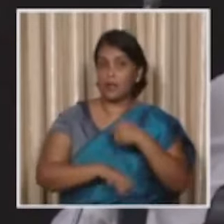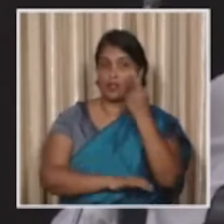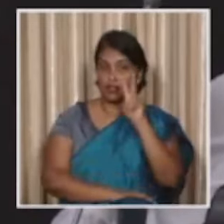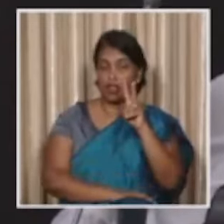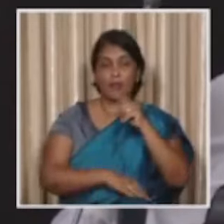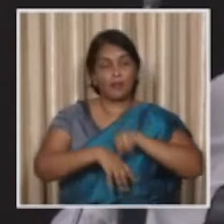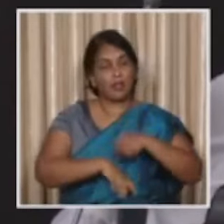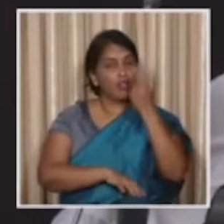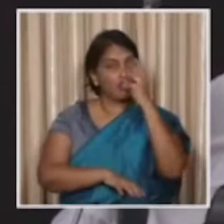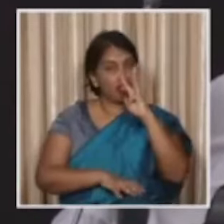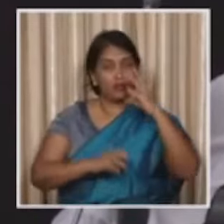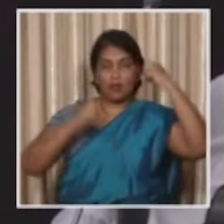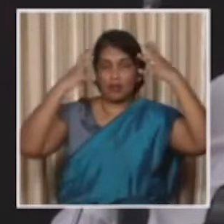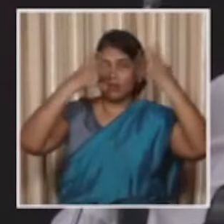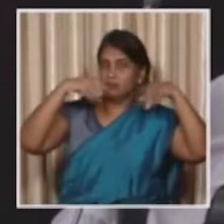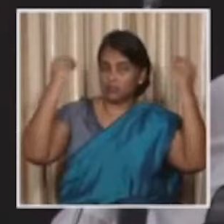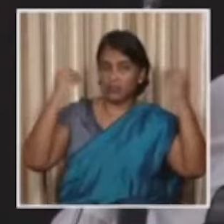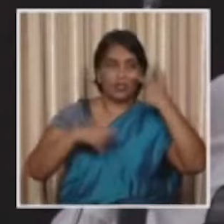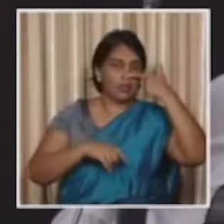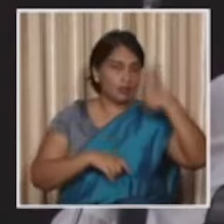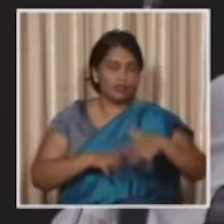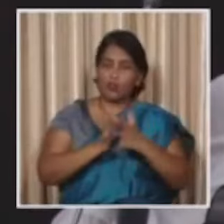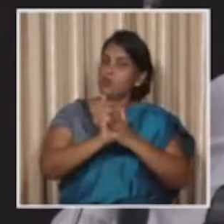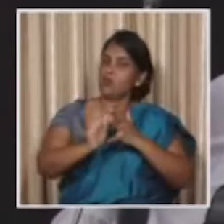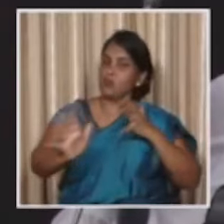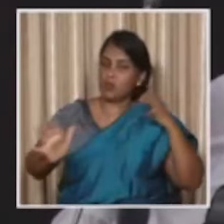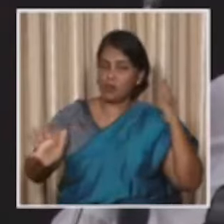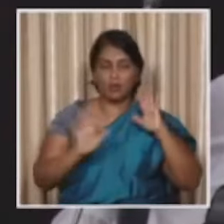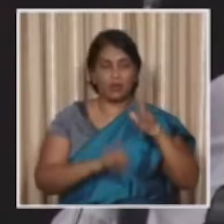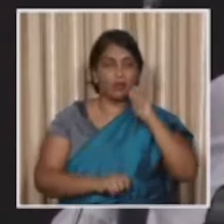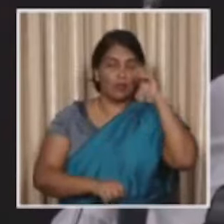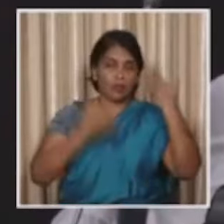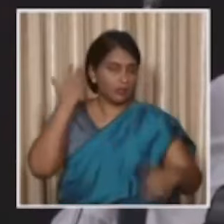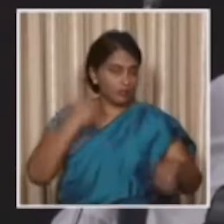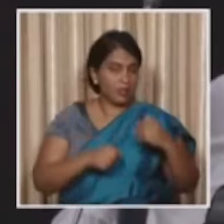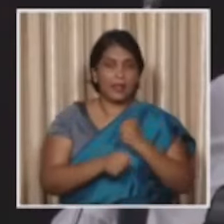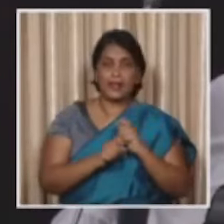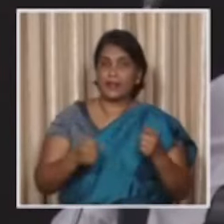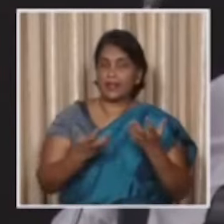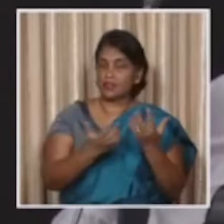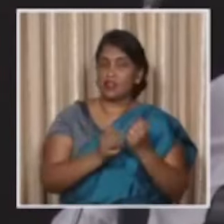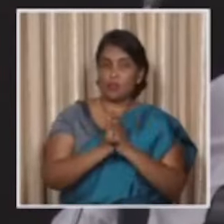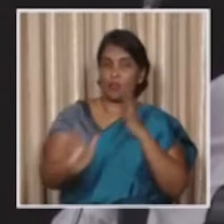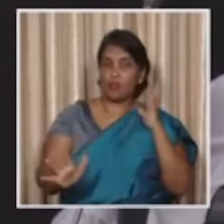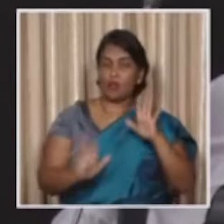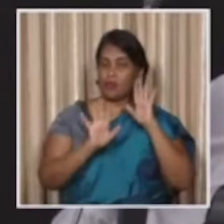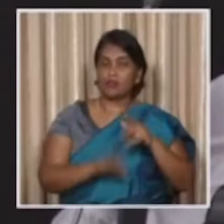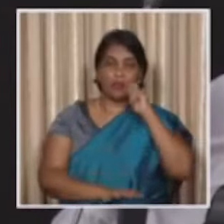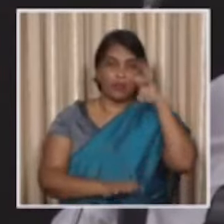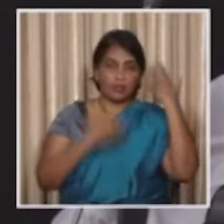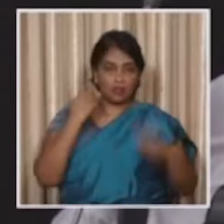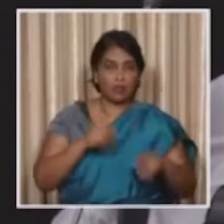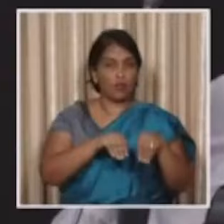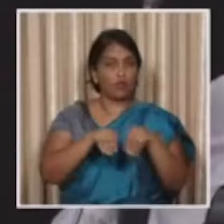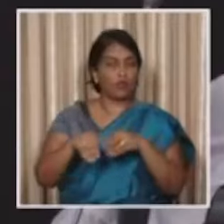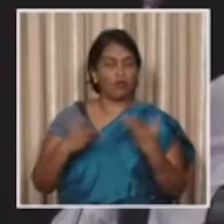13ක් විදුලිය කප්පාදු කරන, ඒ වගේම තෙල් ටිකක් ගන්න පොලිමේ ගිහිල්ලා මිනිස්සු මැරෙන, ගෑස් ටික ගන්න පොලිමේ ගිහිල්ලා මිනිස්සු මැරෙන,